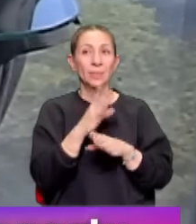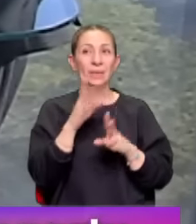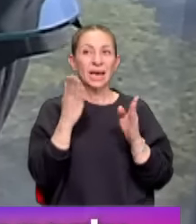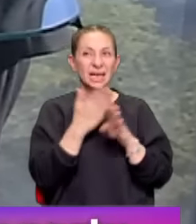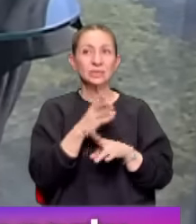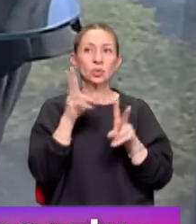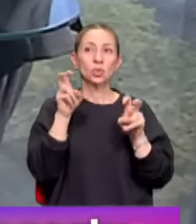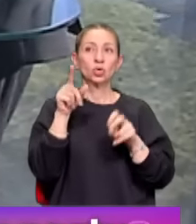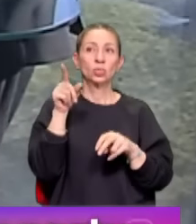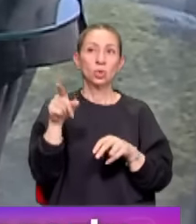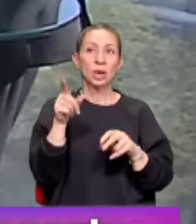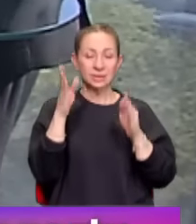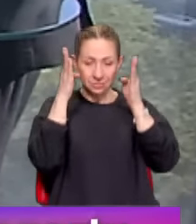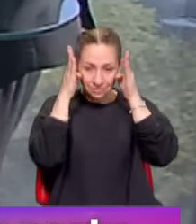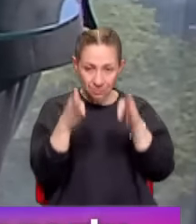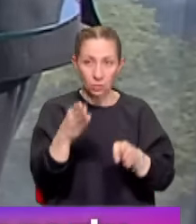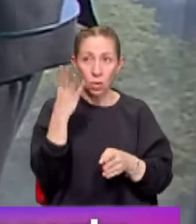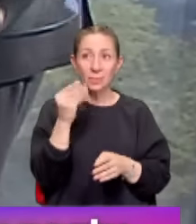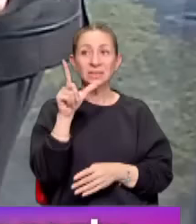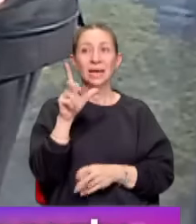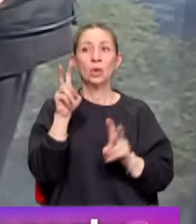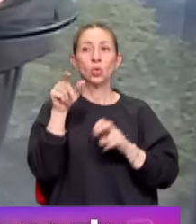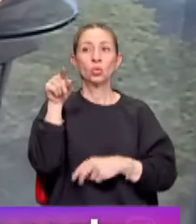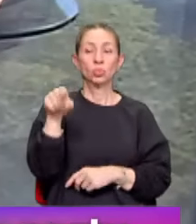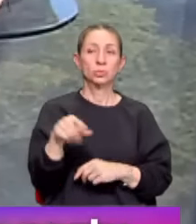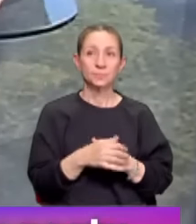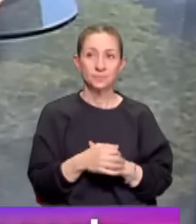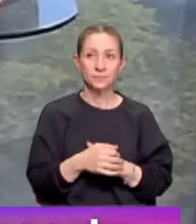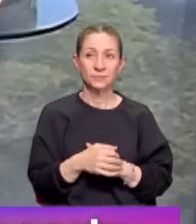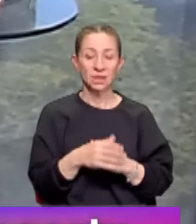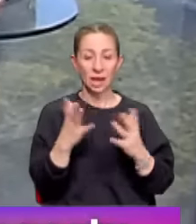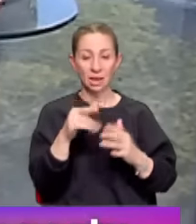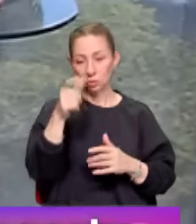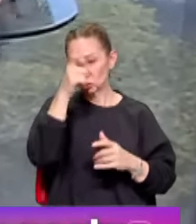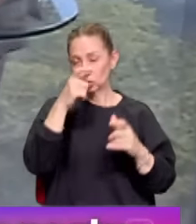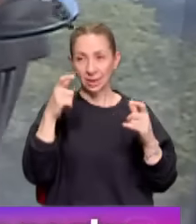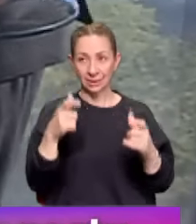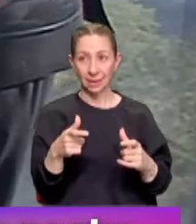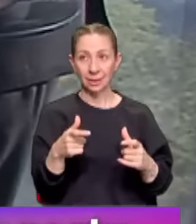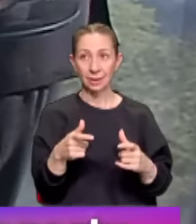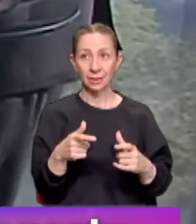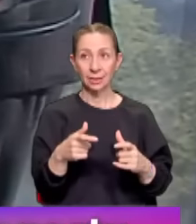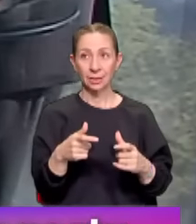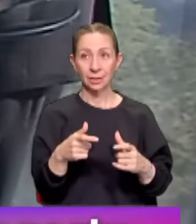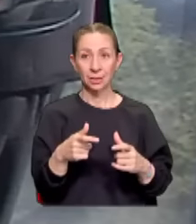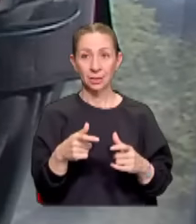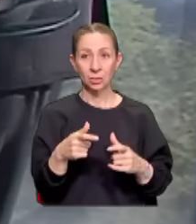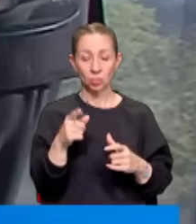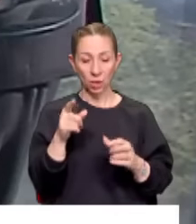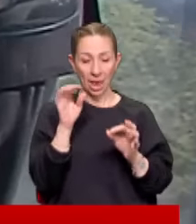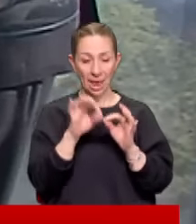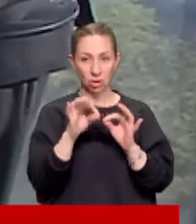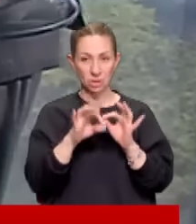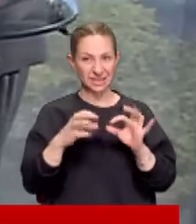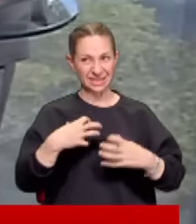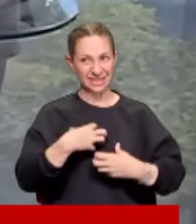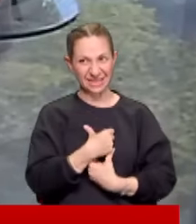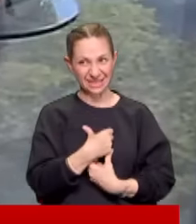bu. Asıl konsantre olmamız gereken konu da bu. Hala bugün Türkiye'de bu ekonomik